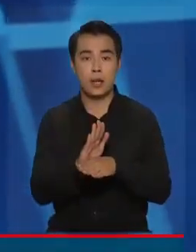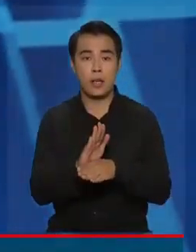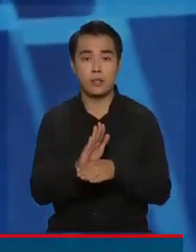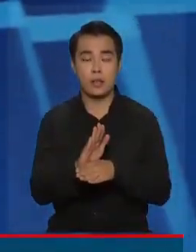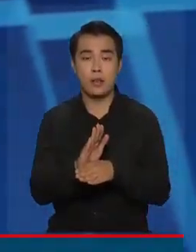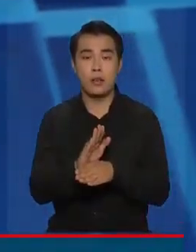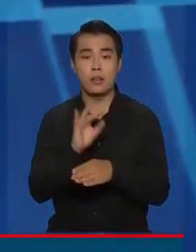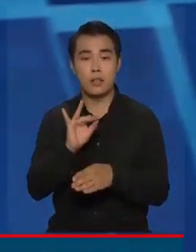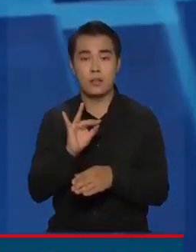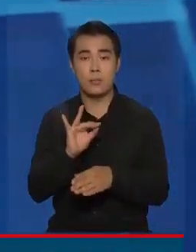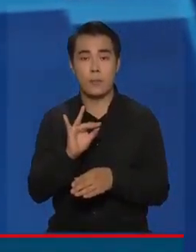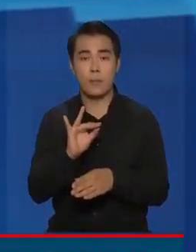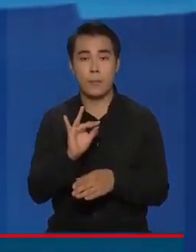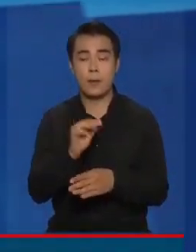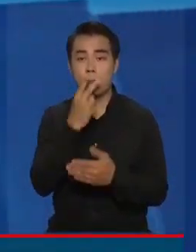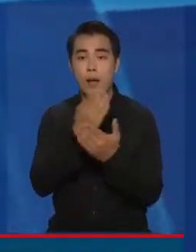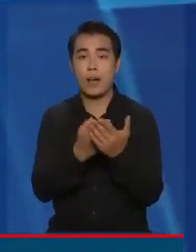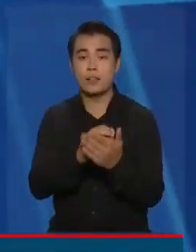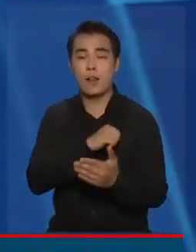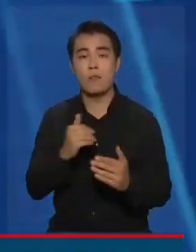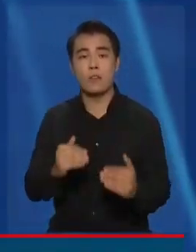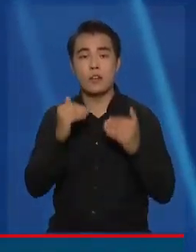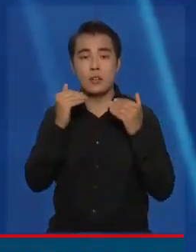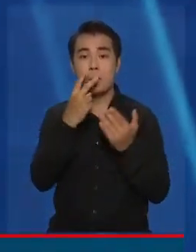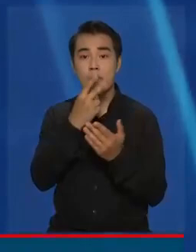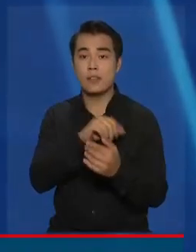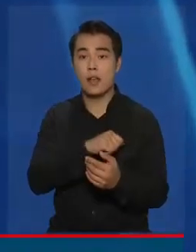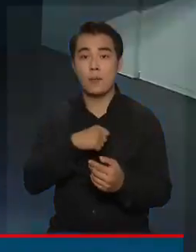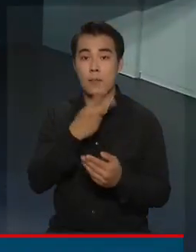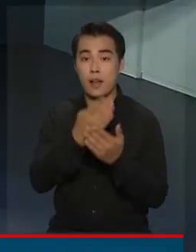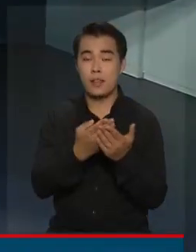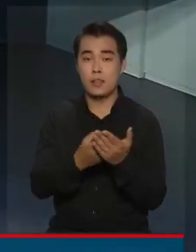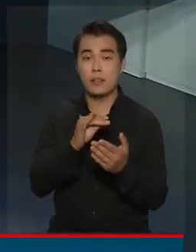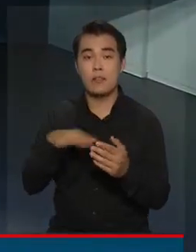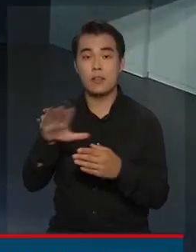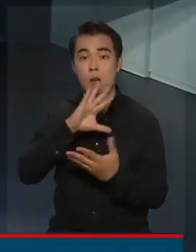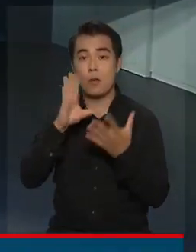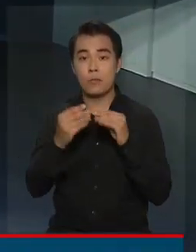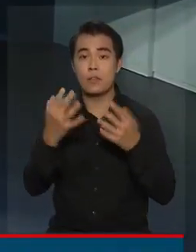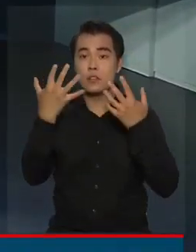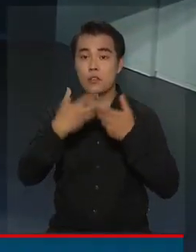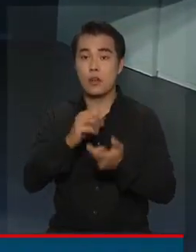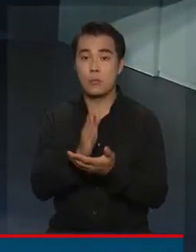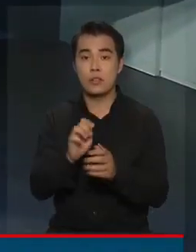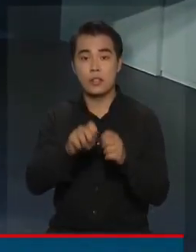поручений. И показав наивысшие результаты, все это суммируется, создана специальная информационная